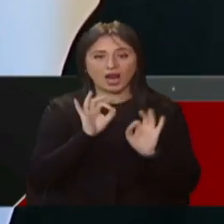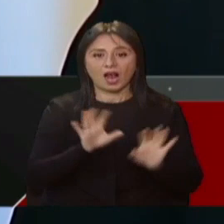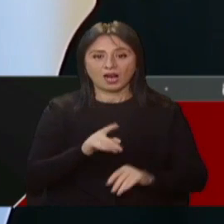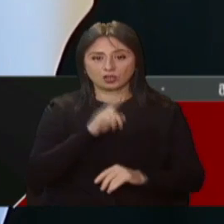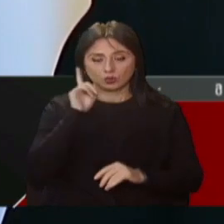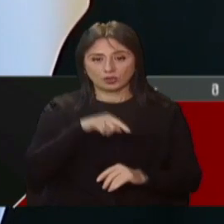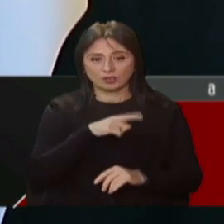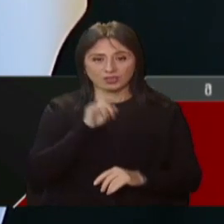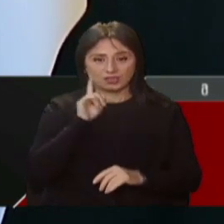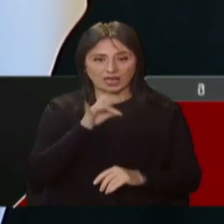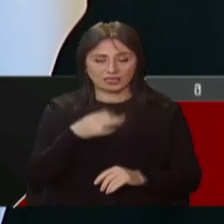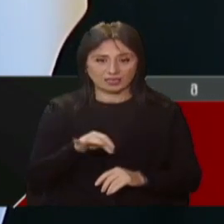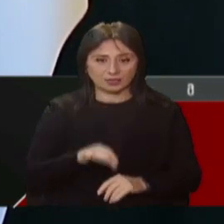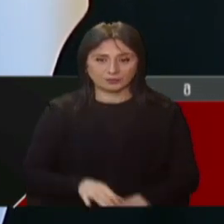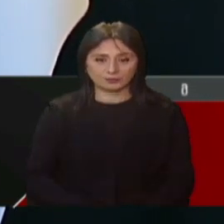arasorat.